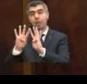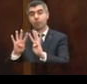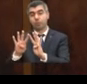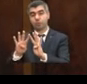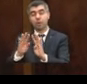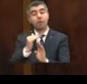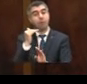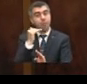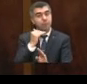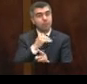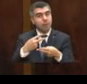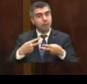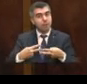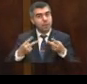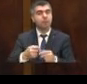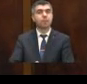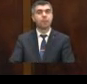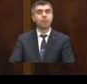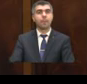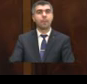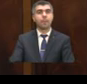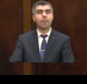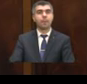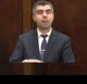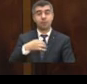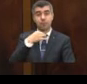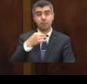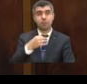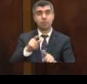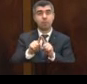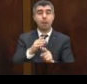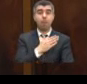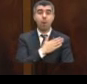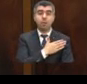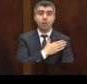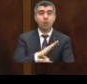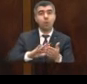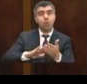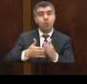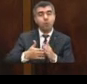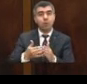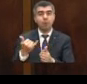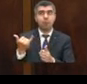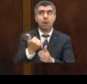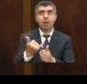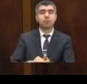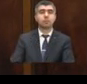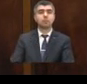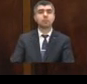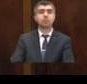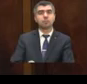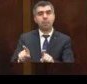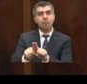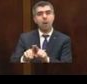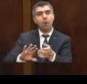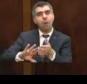بالإسراع بإخراجه، ونقولها بأن مصلحة الوطن والمواطنين فوق كل اعتبار، ولن يحتمل أي واحد